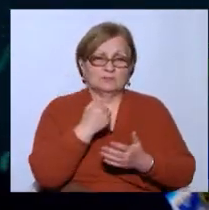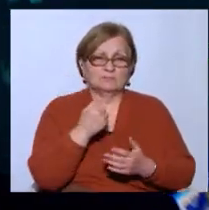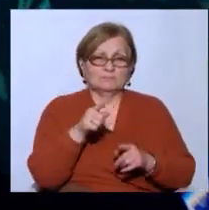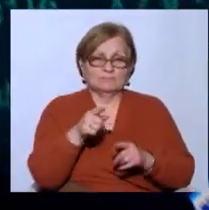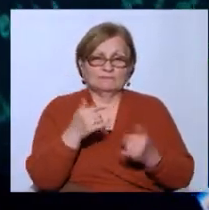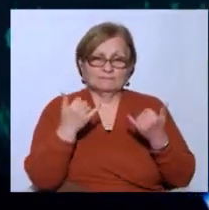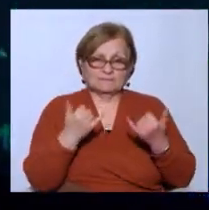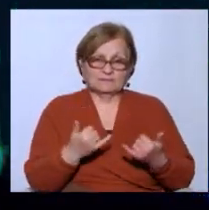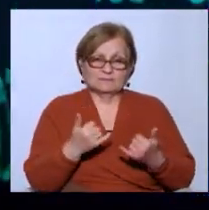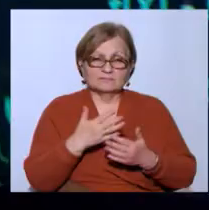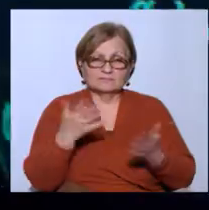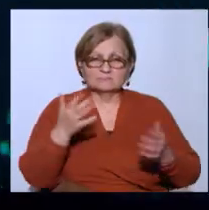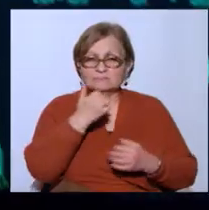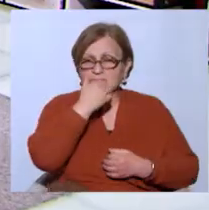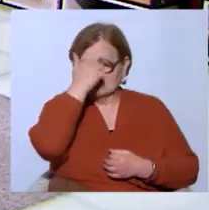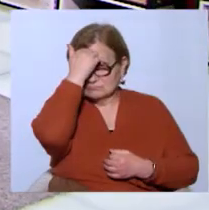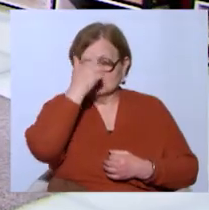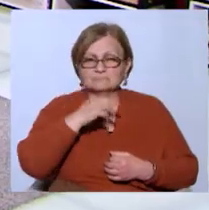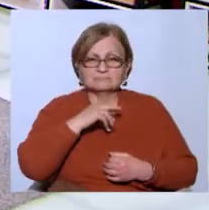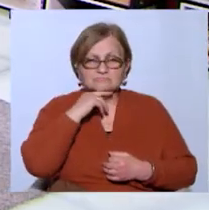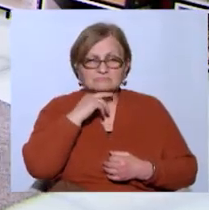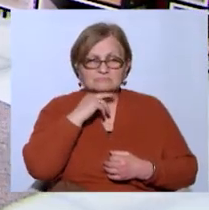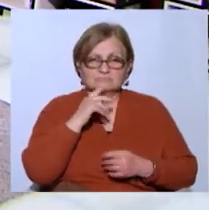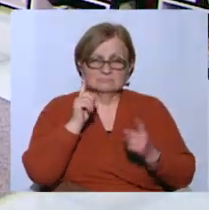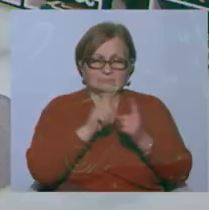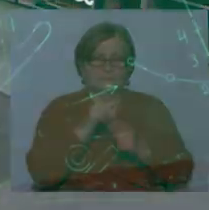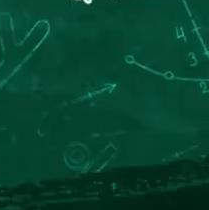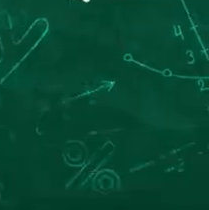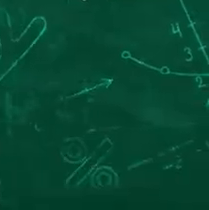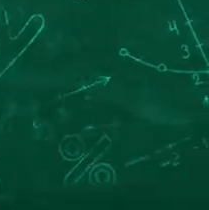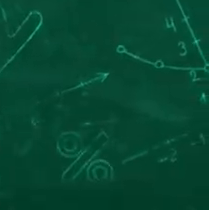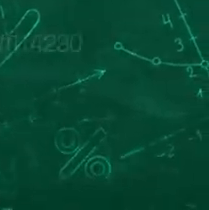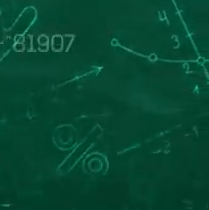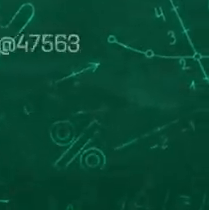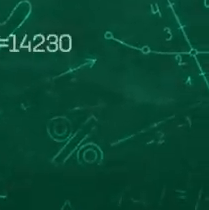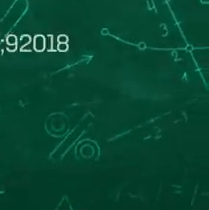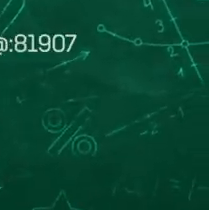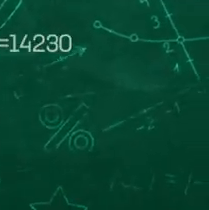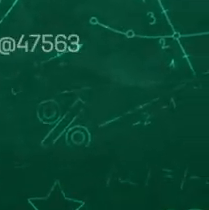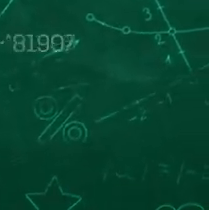და ეს დღეისთვის. მადლობა ყურადღებისთვის. შეხვდებით ერთ კვირაში.